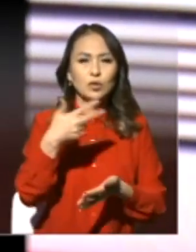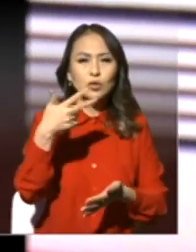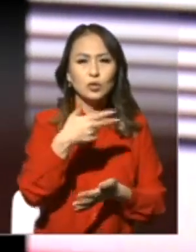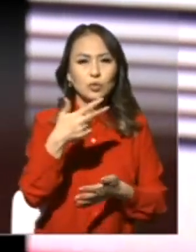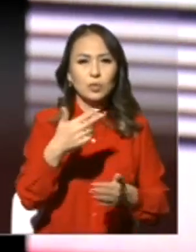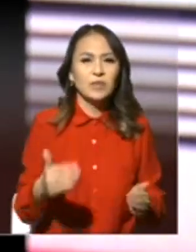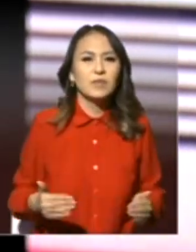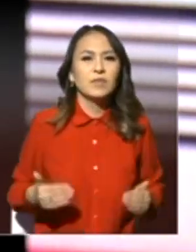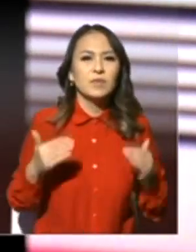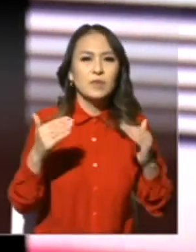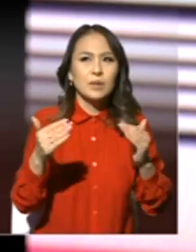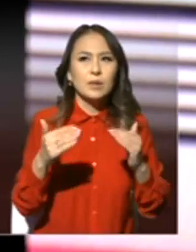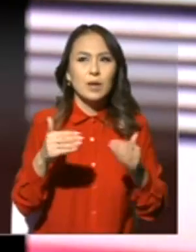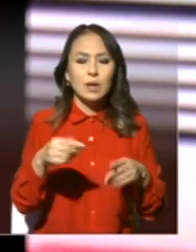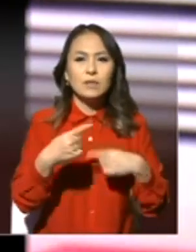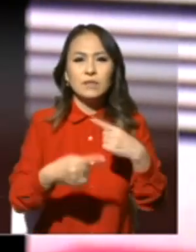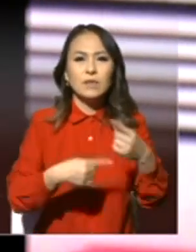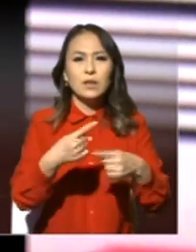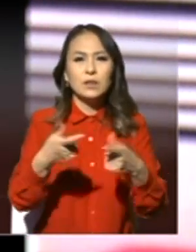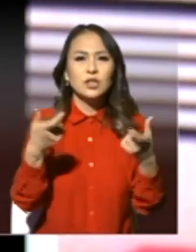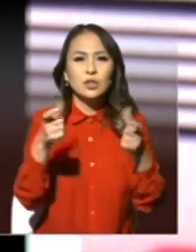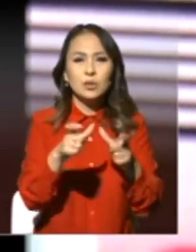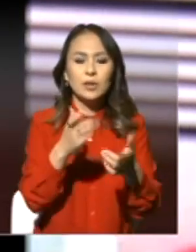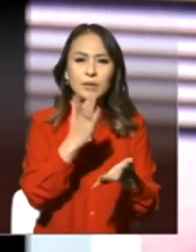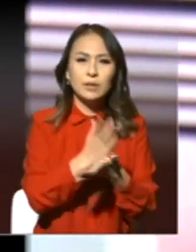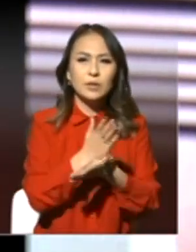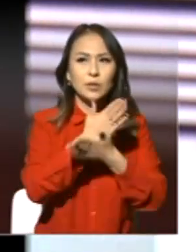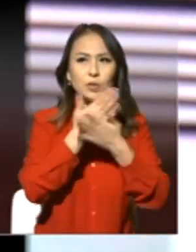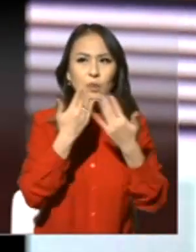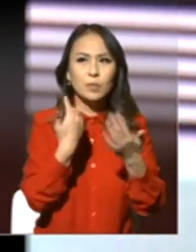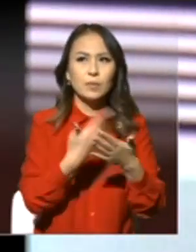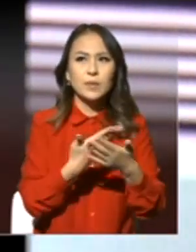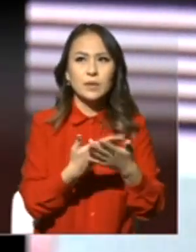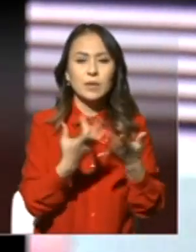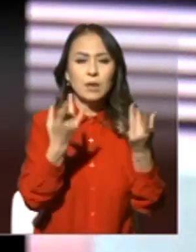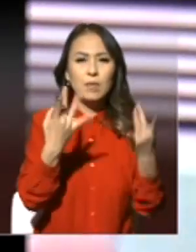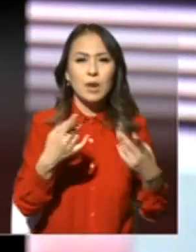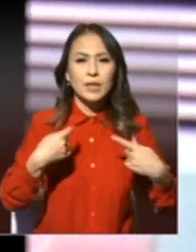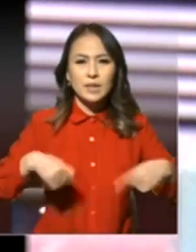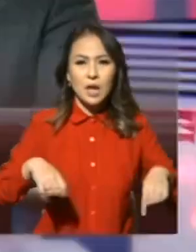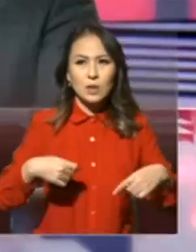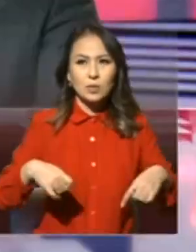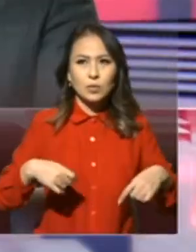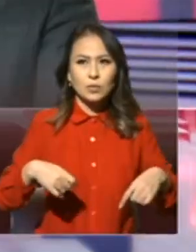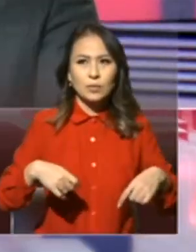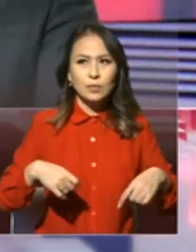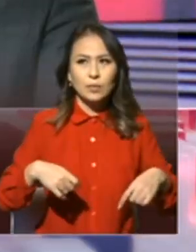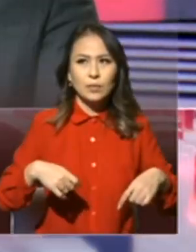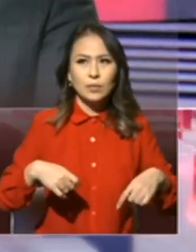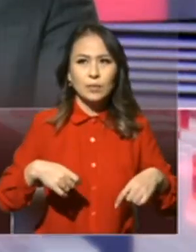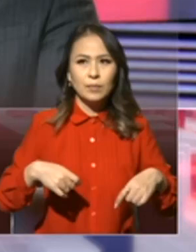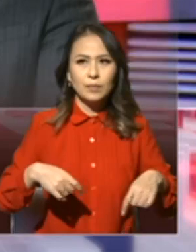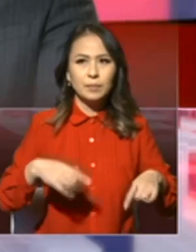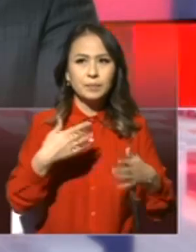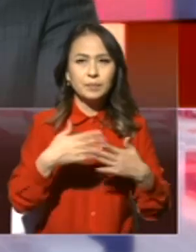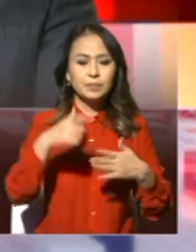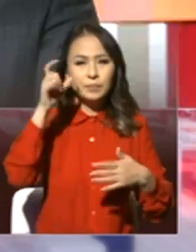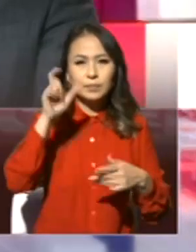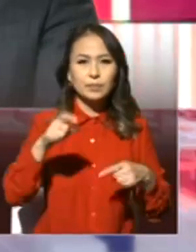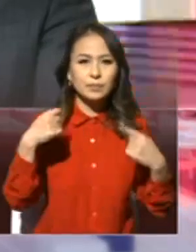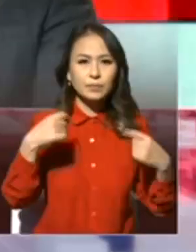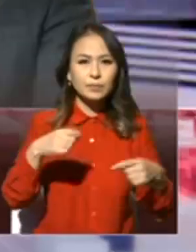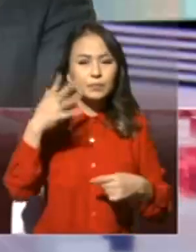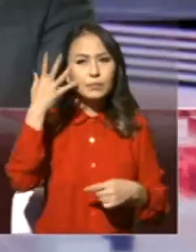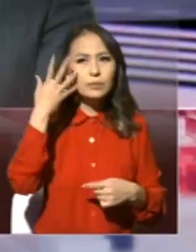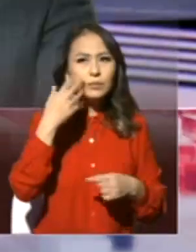келеді? Ол делдалдарға қандай бір шектеу бар? Не болмаса ана жерде сатушы, қазір сұрағымды аяқтап тастайыншы, сатушы да өзі нарыққа